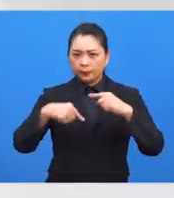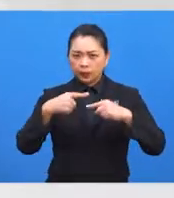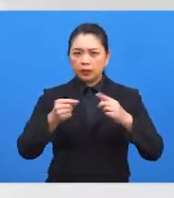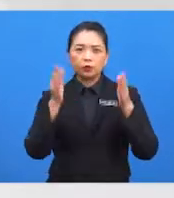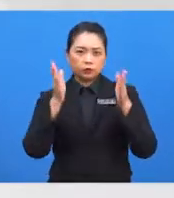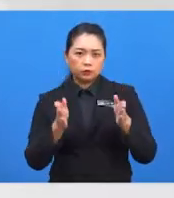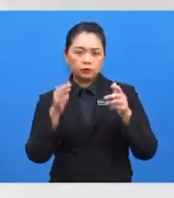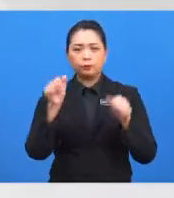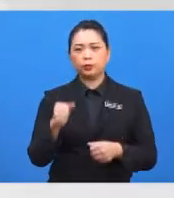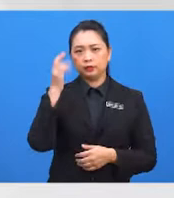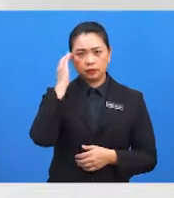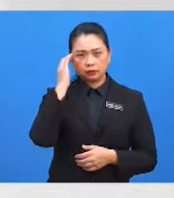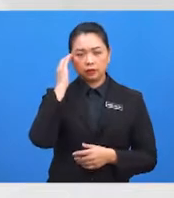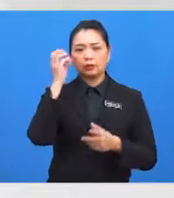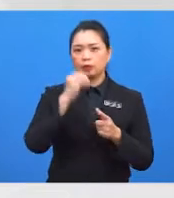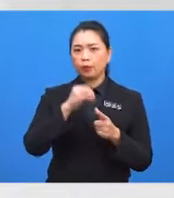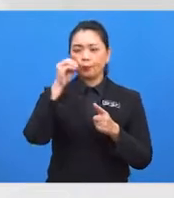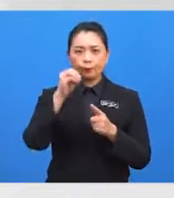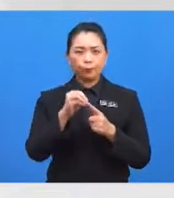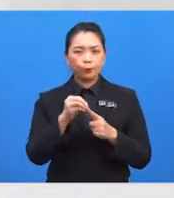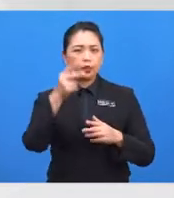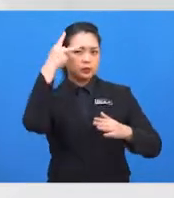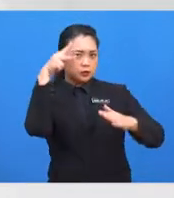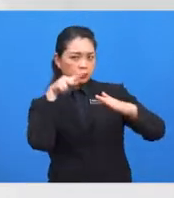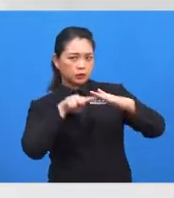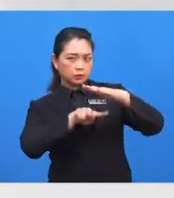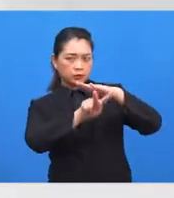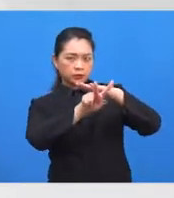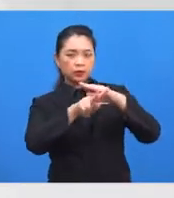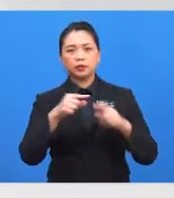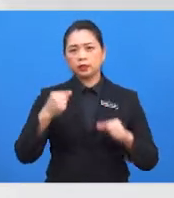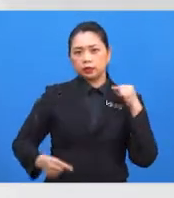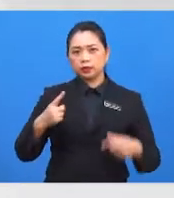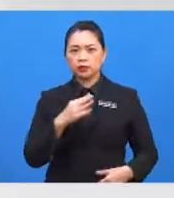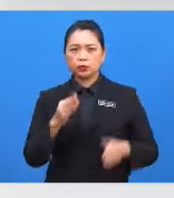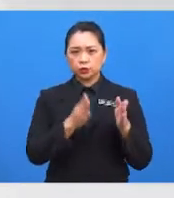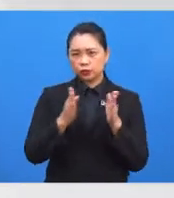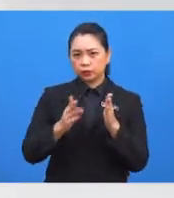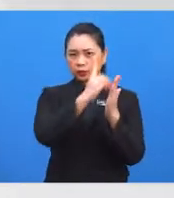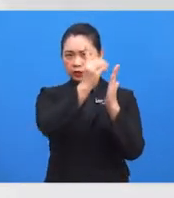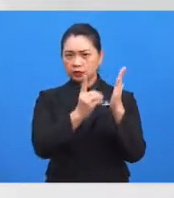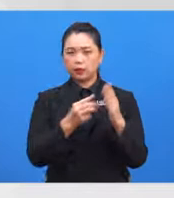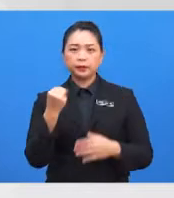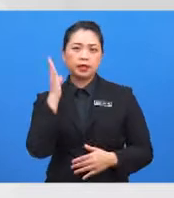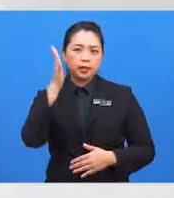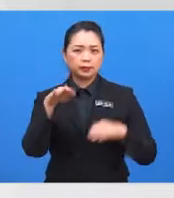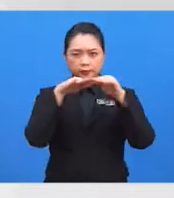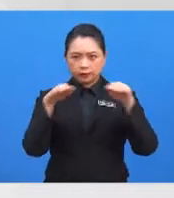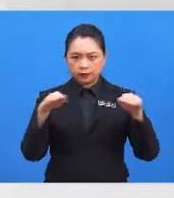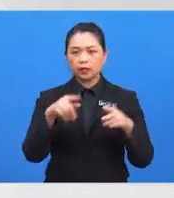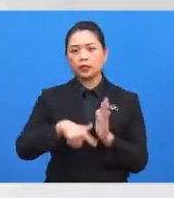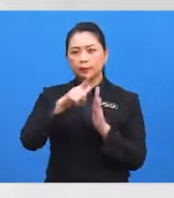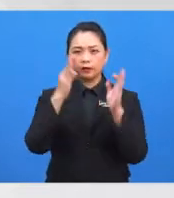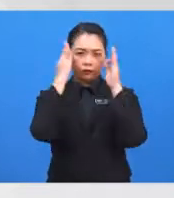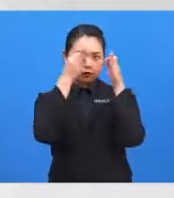Apabila audiens boleh tahu atau boleh jangka gaya dan susunan desain, mereka akan bertenang dan lebih